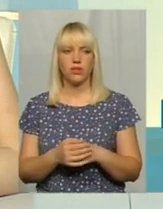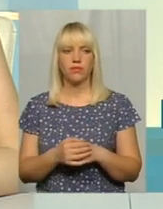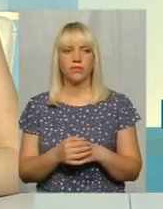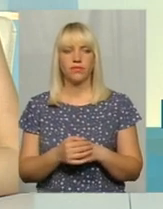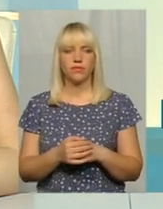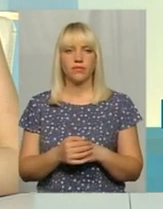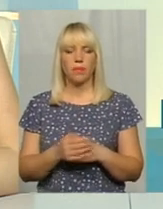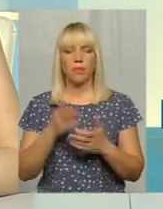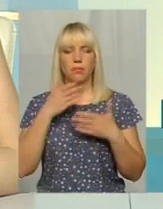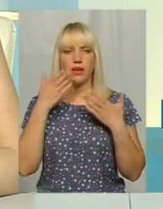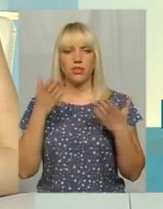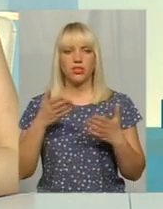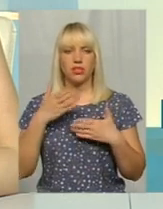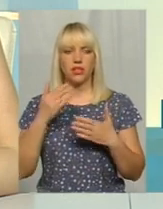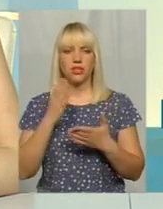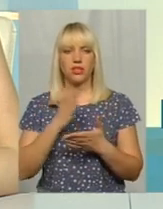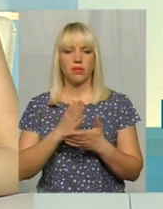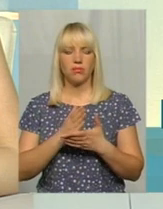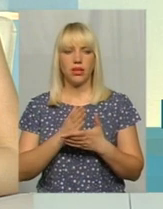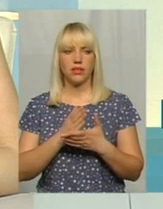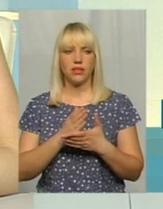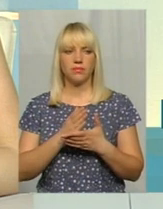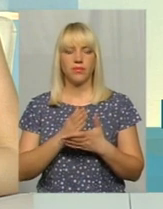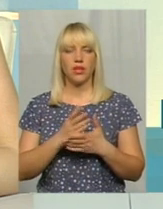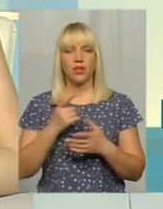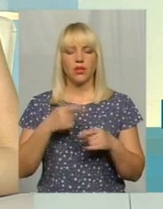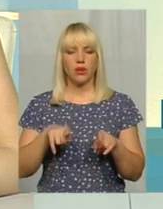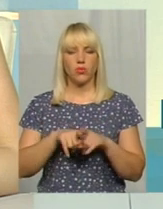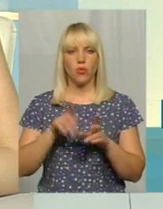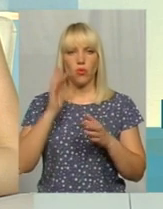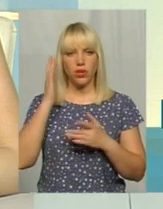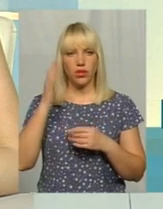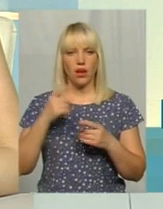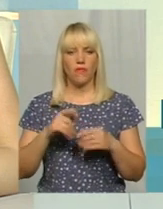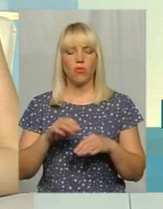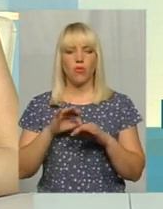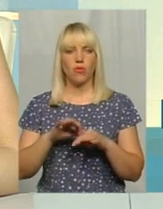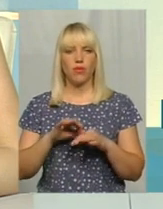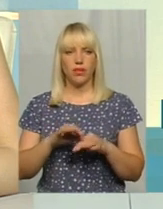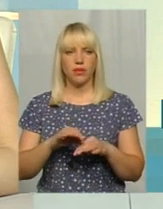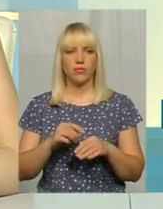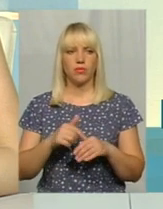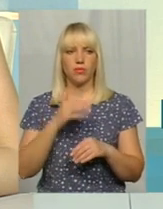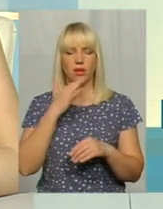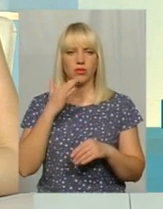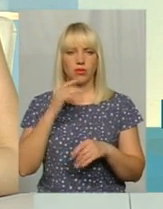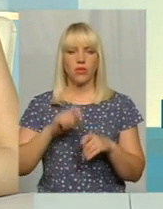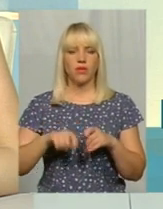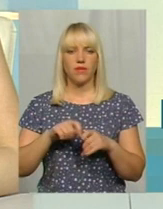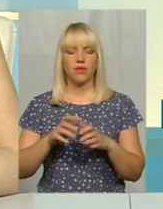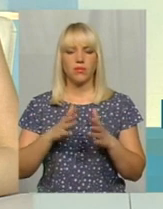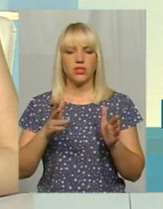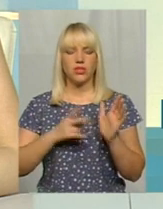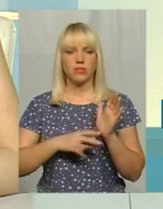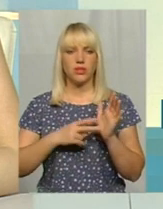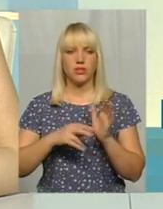скажімо так, перечитати і мати про це для себе певну уяву. Звичайно, проведено досить вже ряд перевірок, більше 80